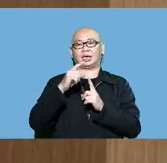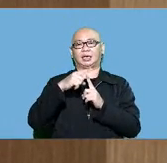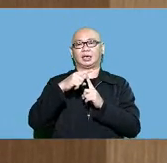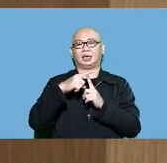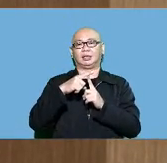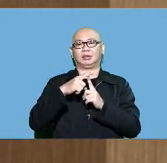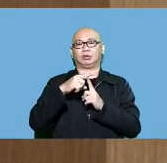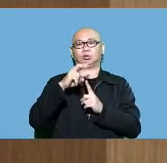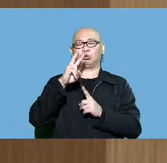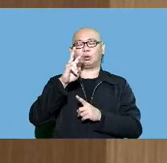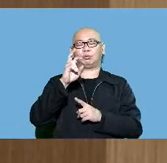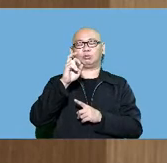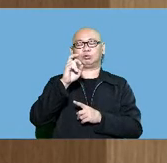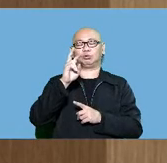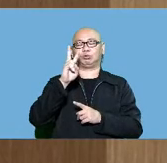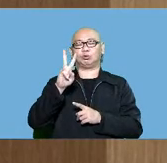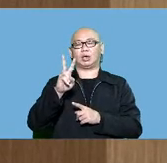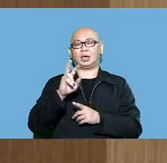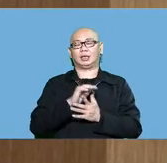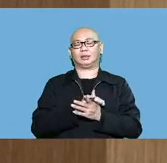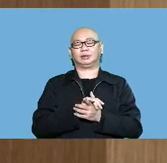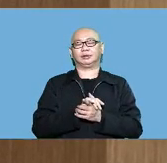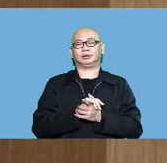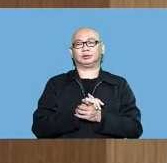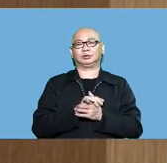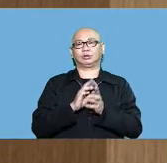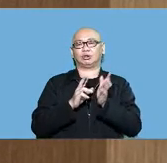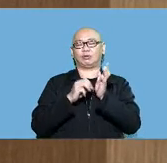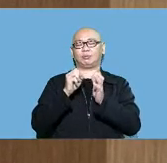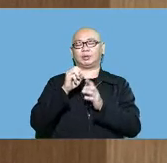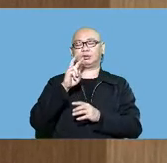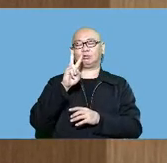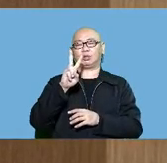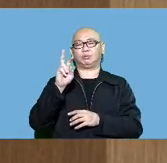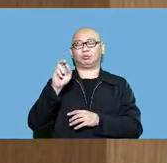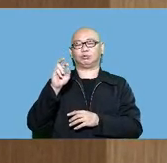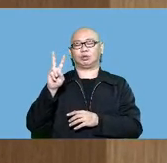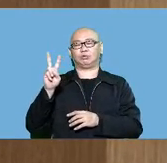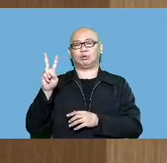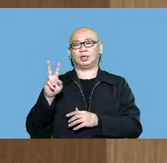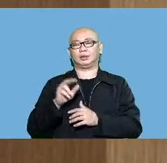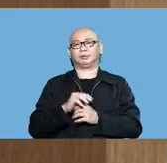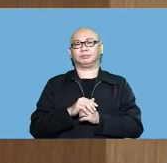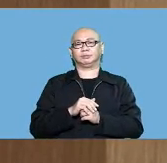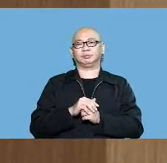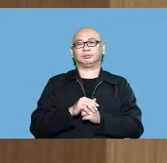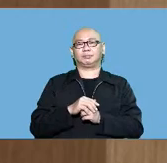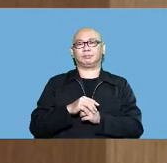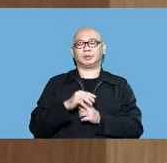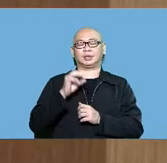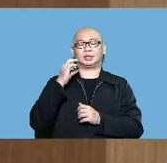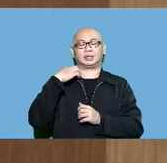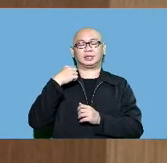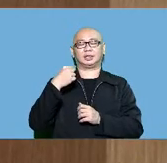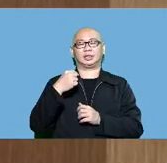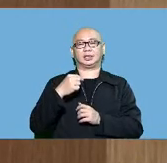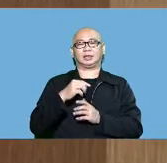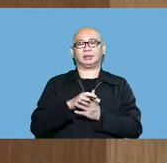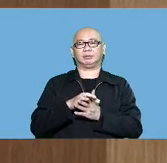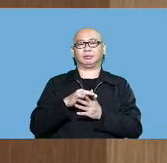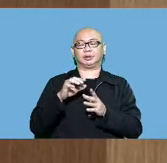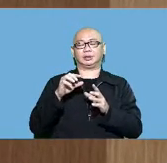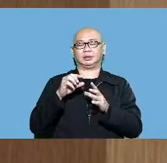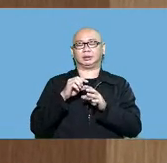tanggal 22 November 2022 Menteri Pendidikan, Kebudayaan, Riset dan